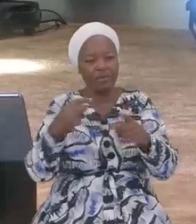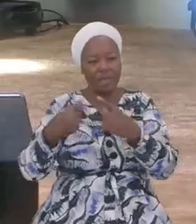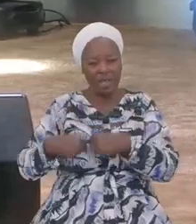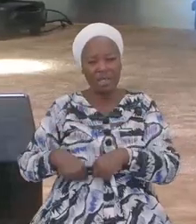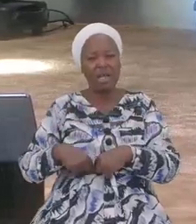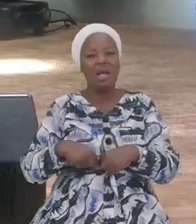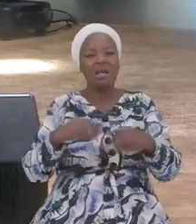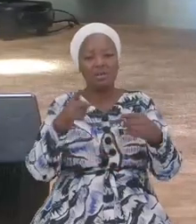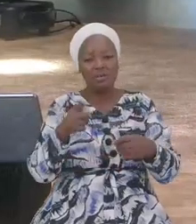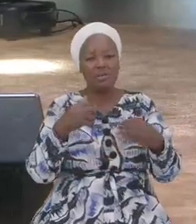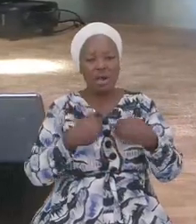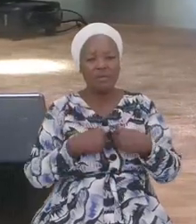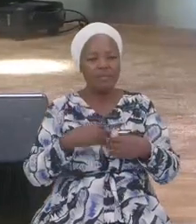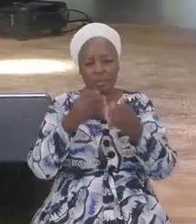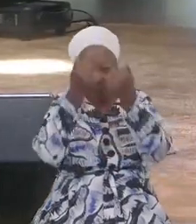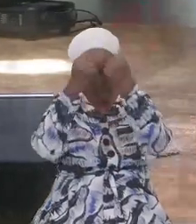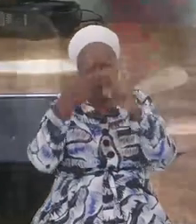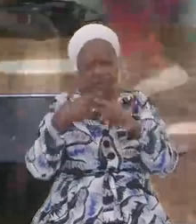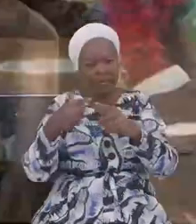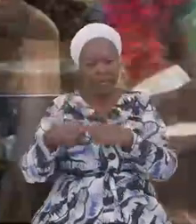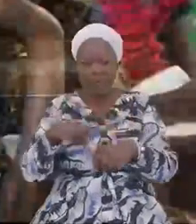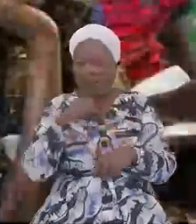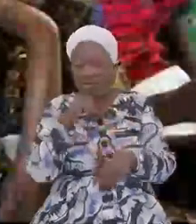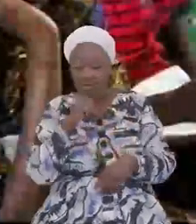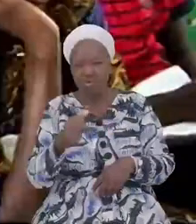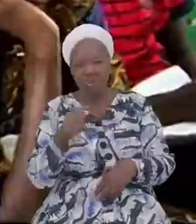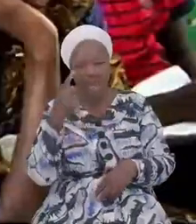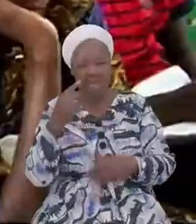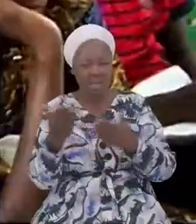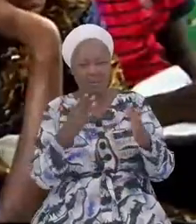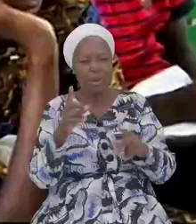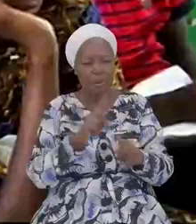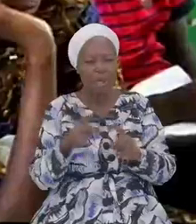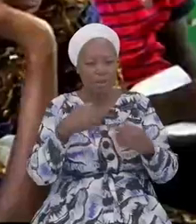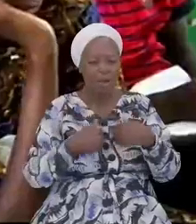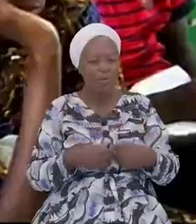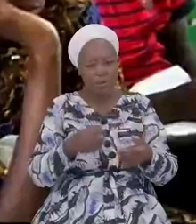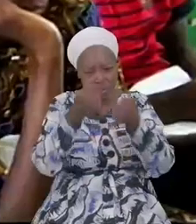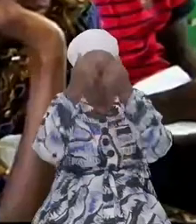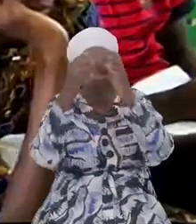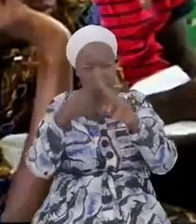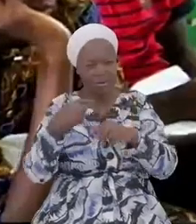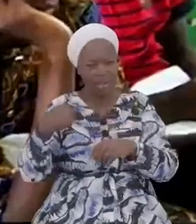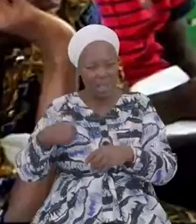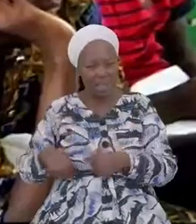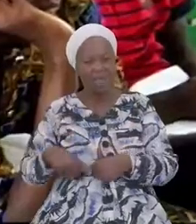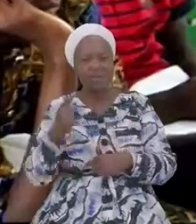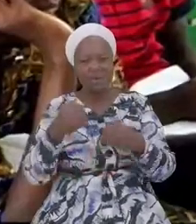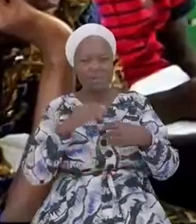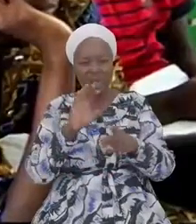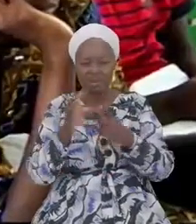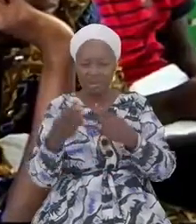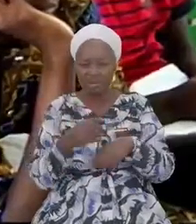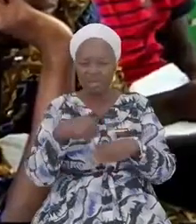cœur. Vous avez obéi de cœur. Ce n'est pas un service de mature vue. Vous avez la conviction dans votre cœur que voici la volonté de